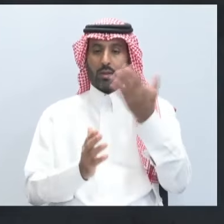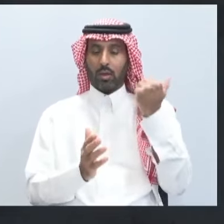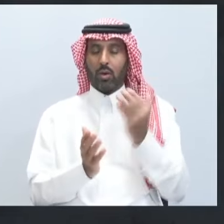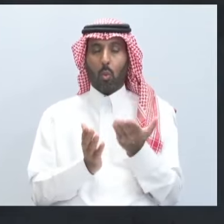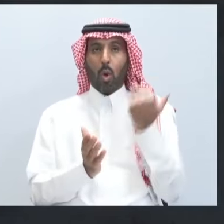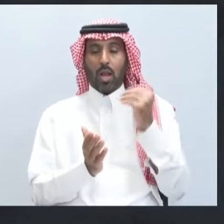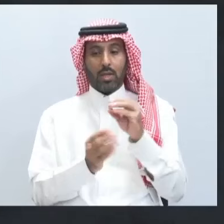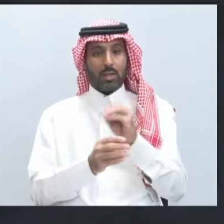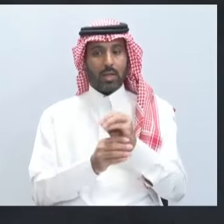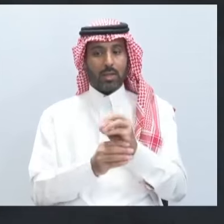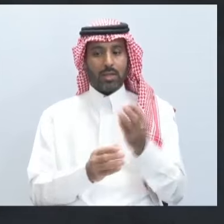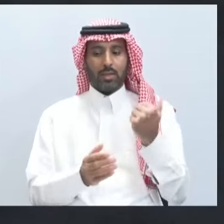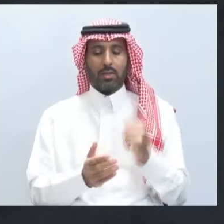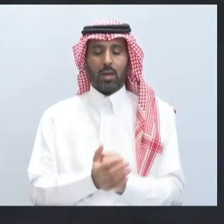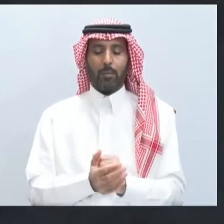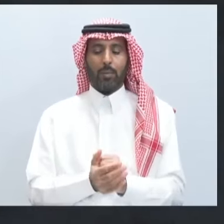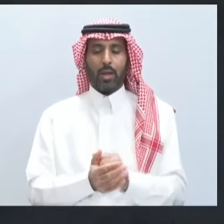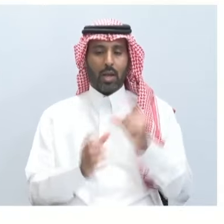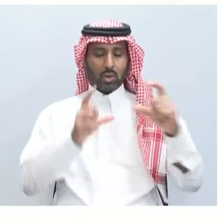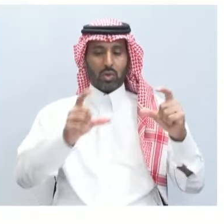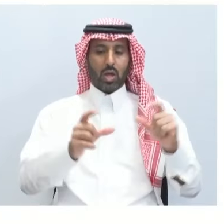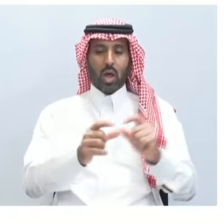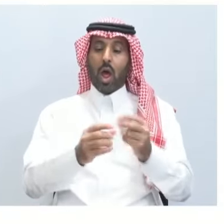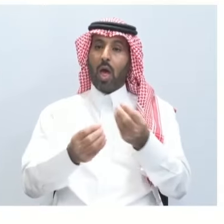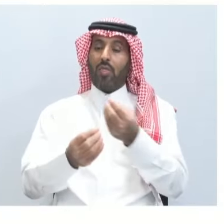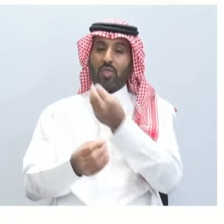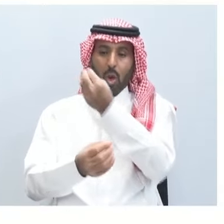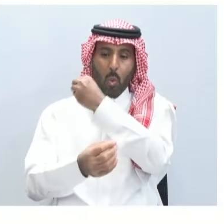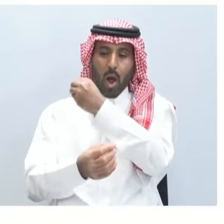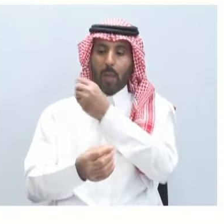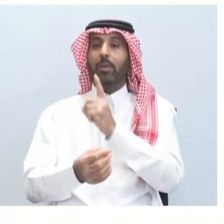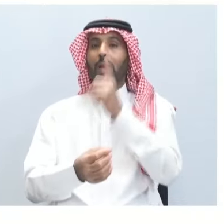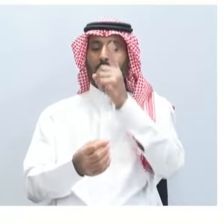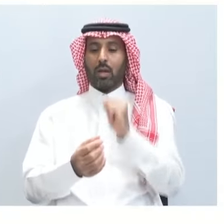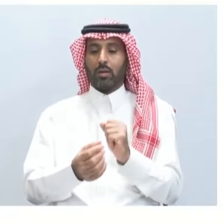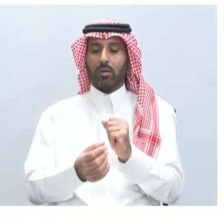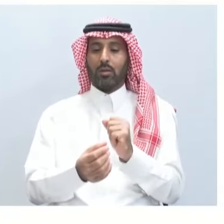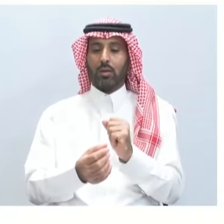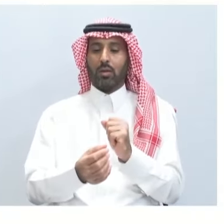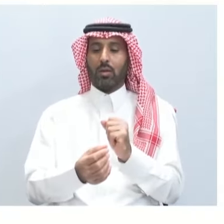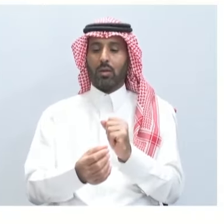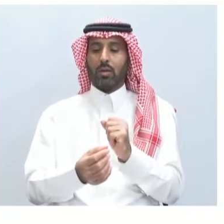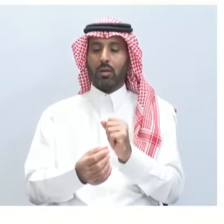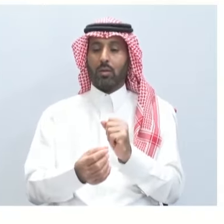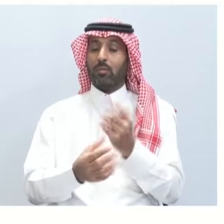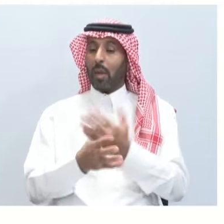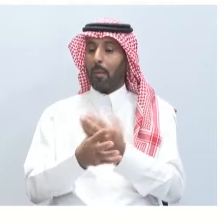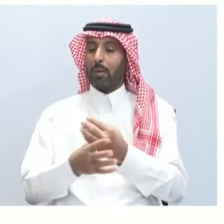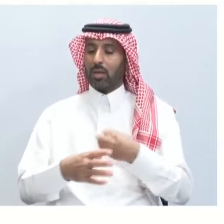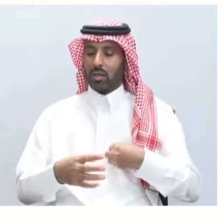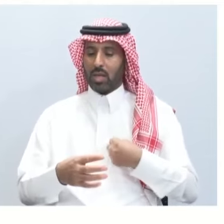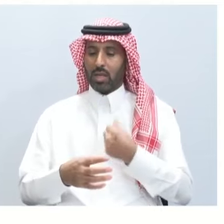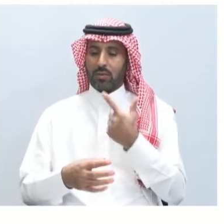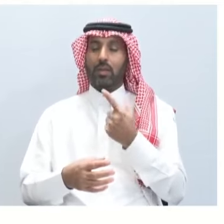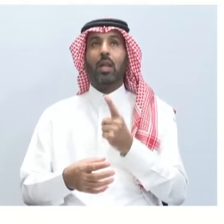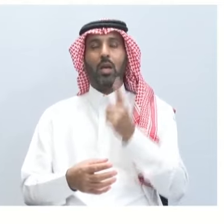ودرسناها في الدرس السابق العباره الثواب من الله تعالى مرتب على الاخلاص لله تعالى